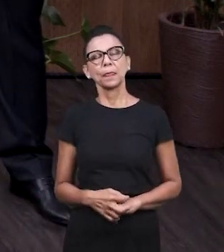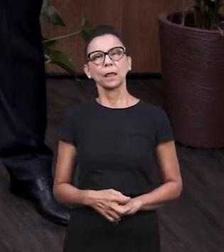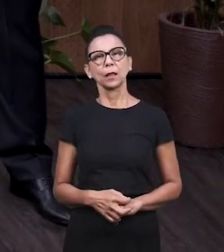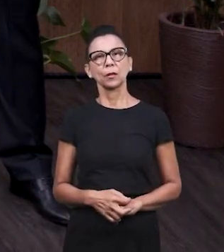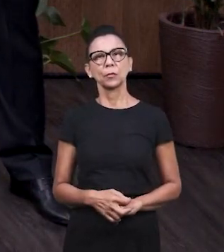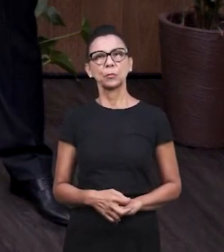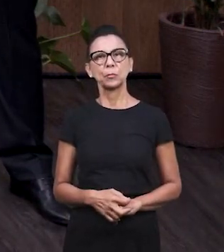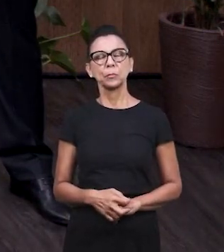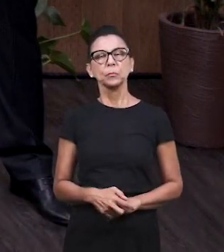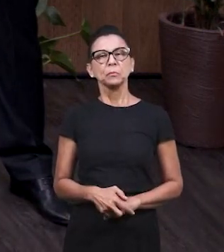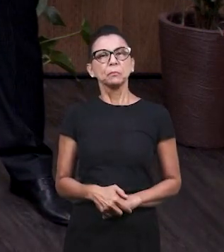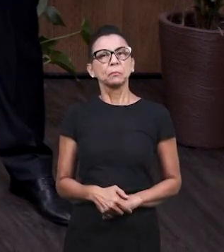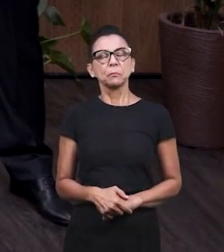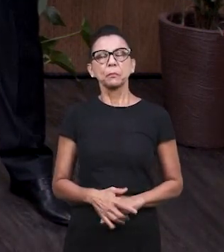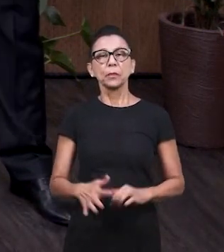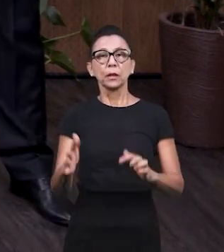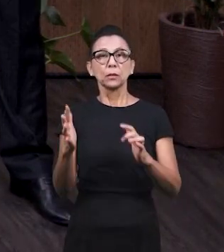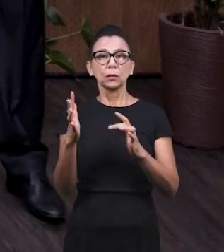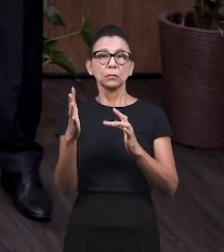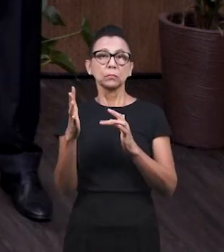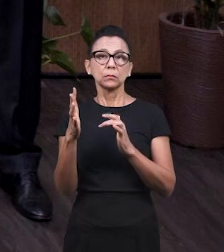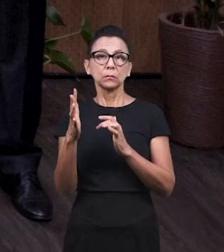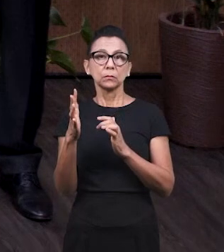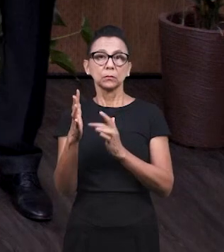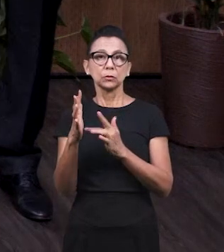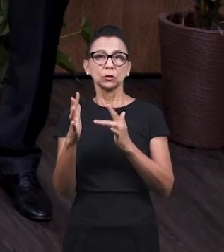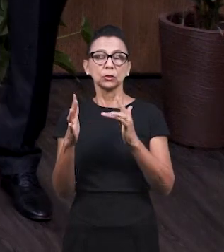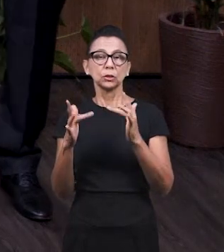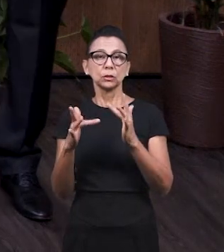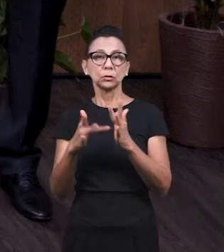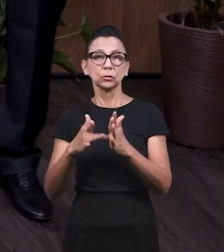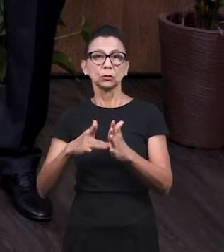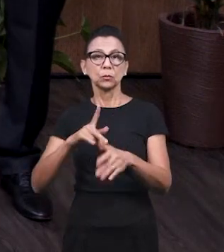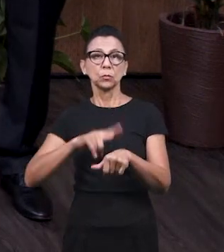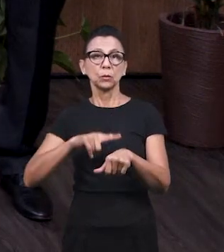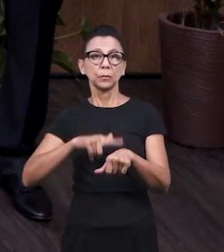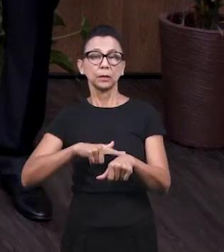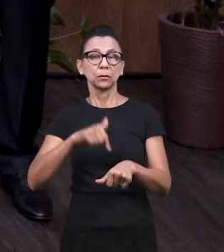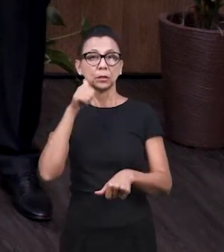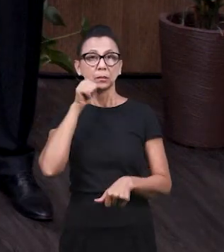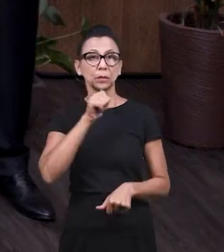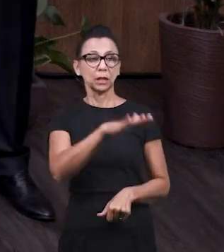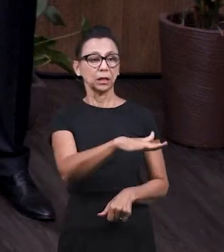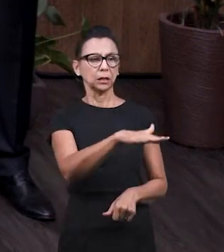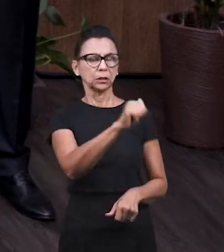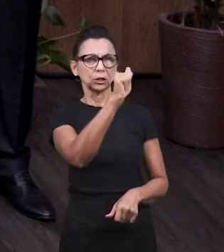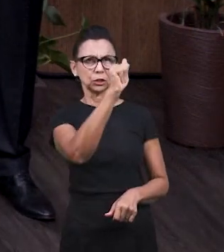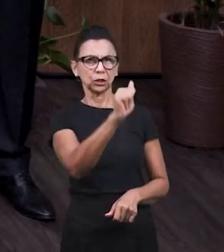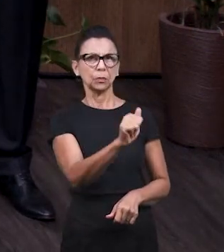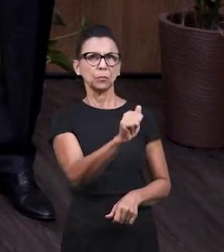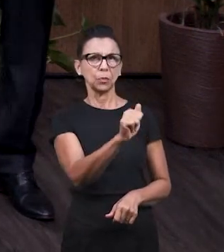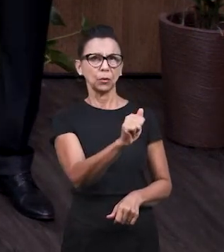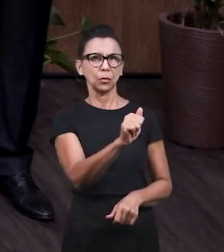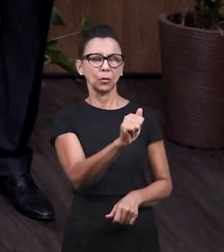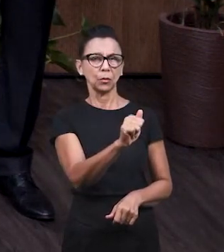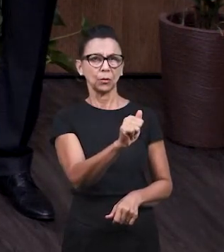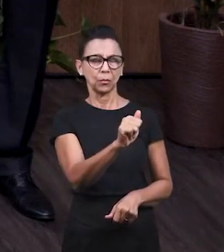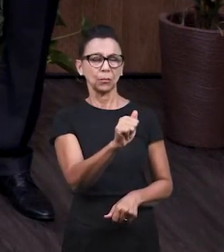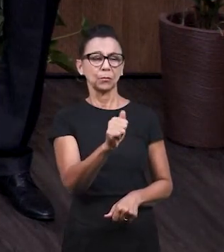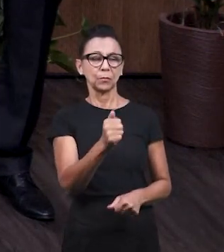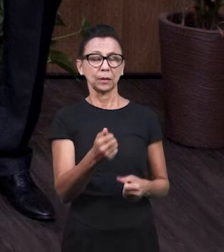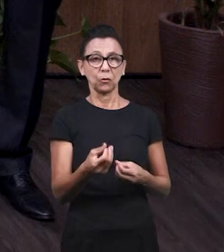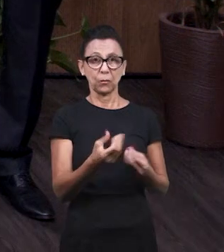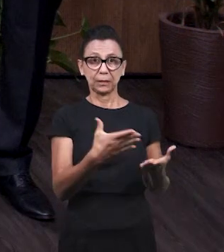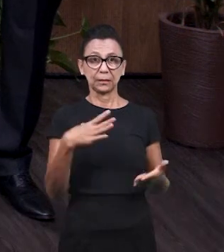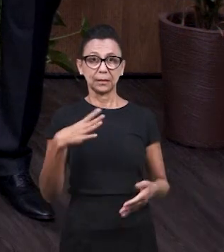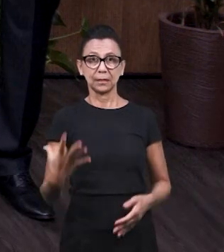salut de cette femme, s'est complété. Et elle, donc, elle a compris ce